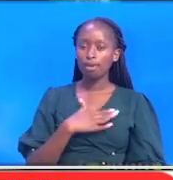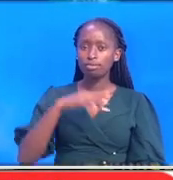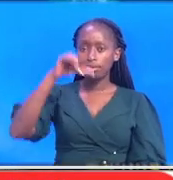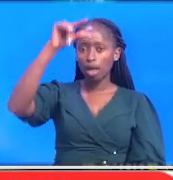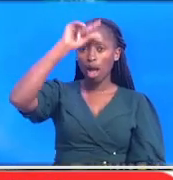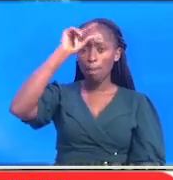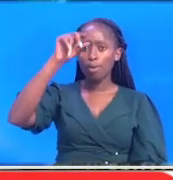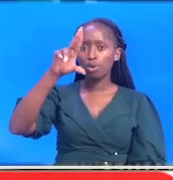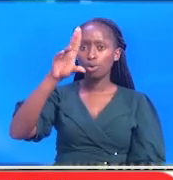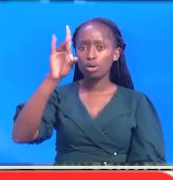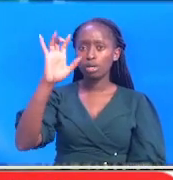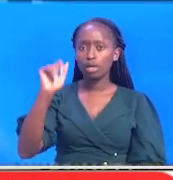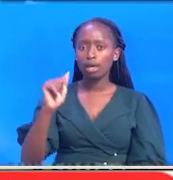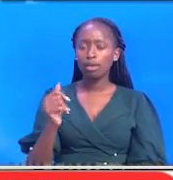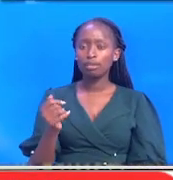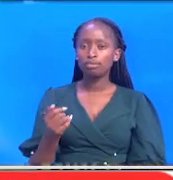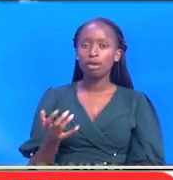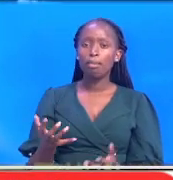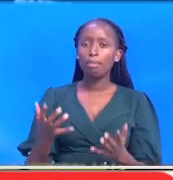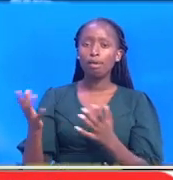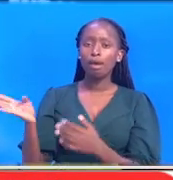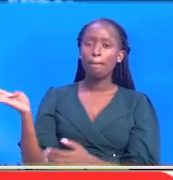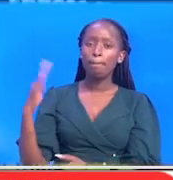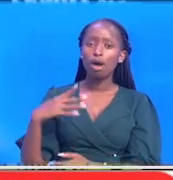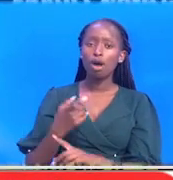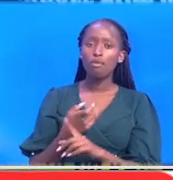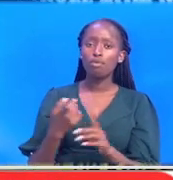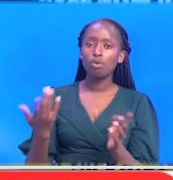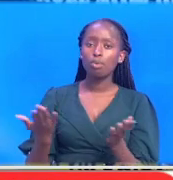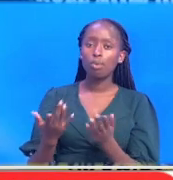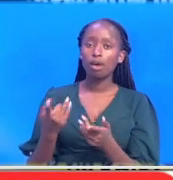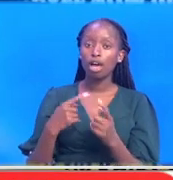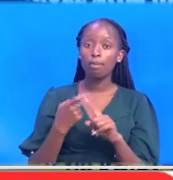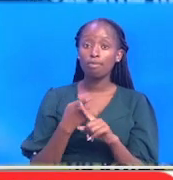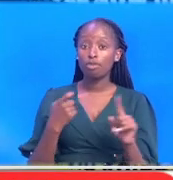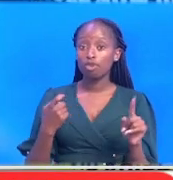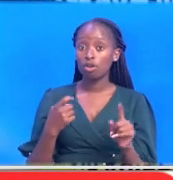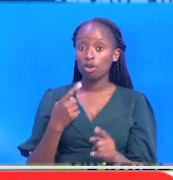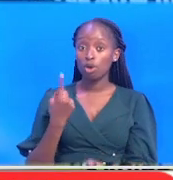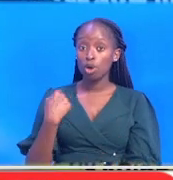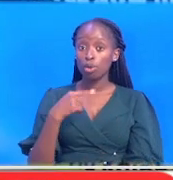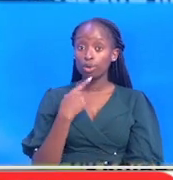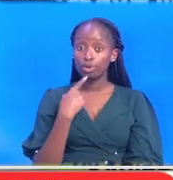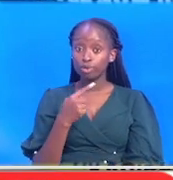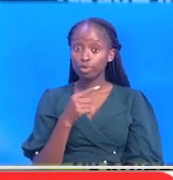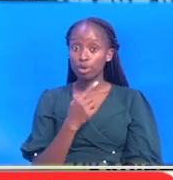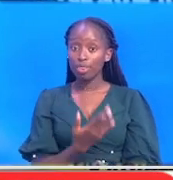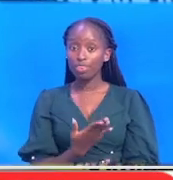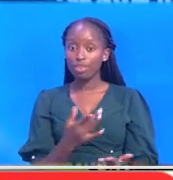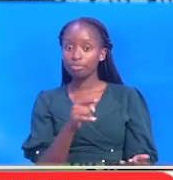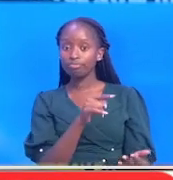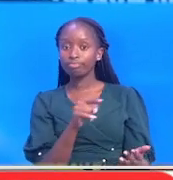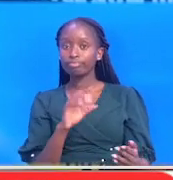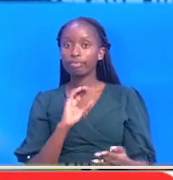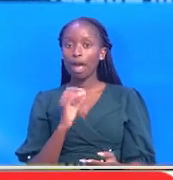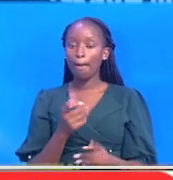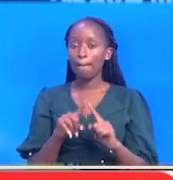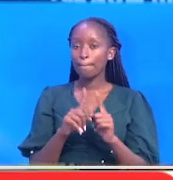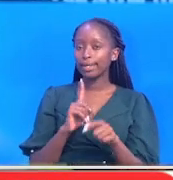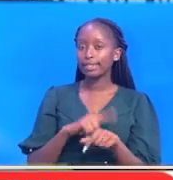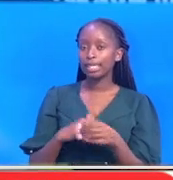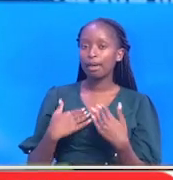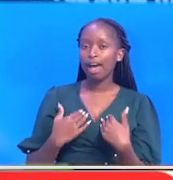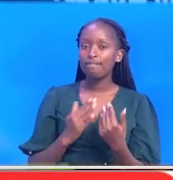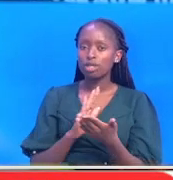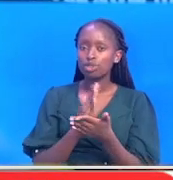tulitoka. Ya kwamba tunadanganywa vitu ni zetu, lakini ikivika katika hali ya